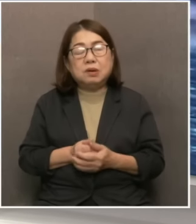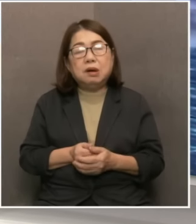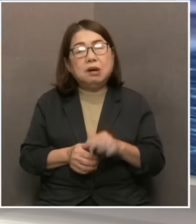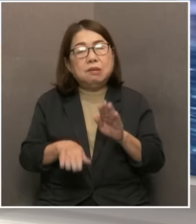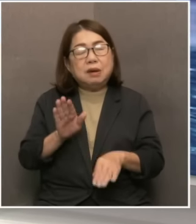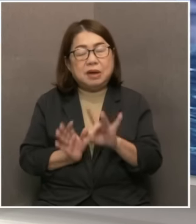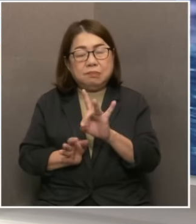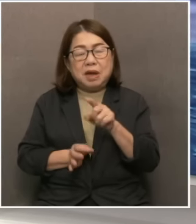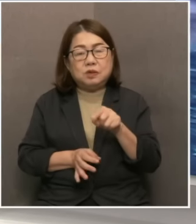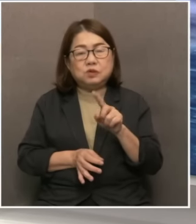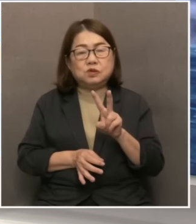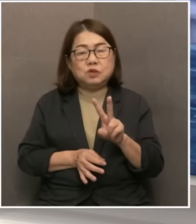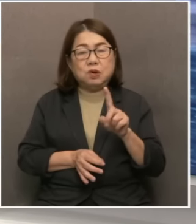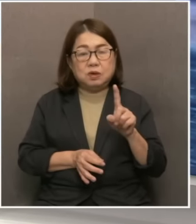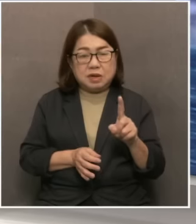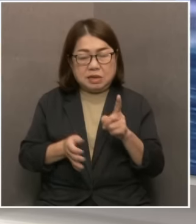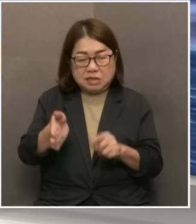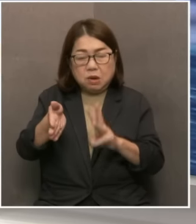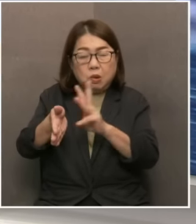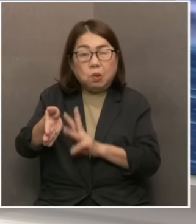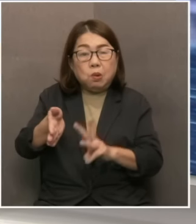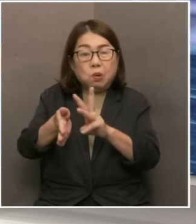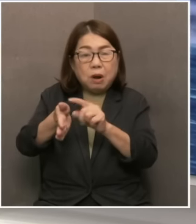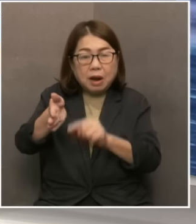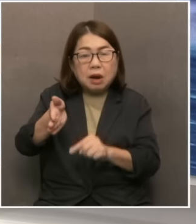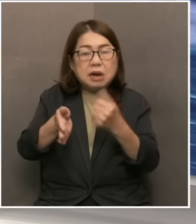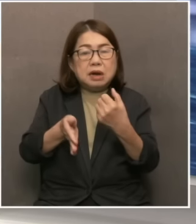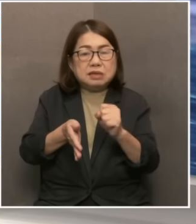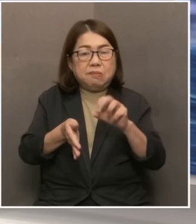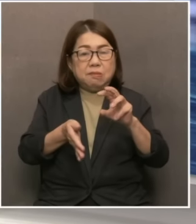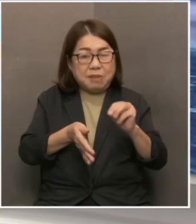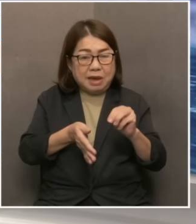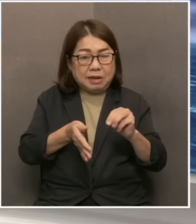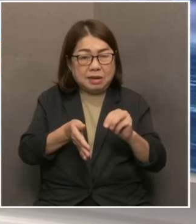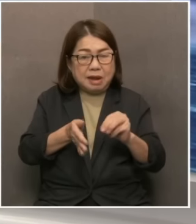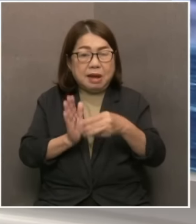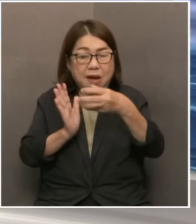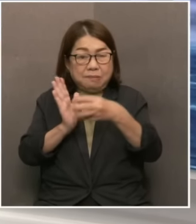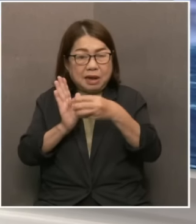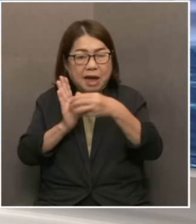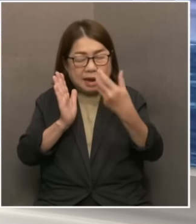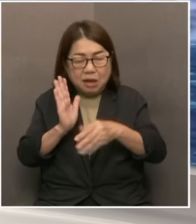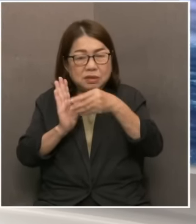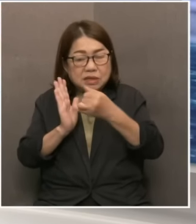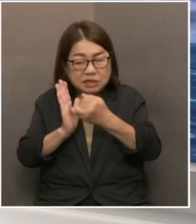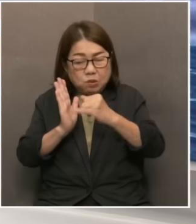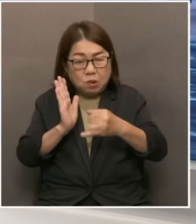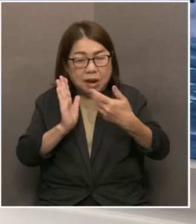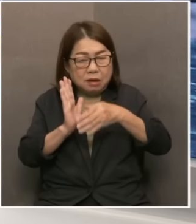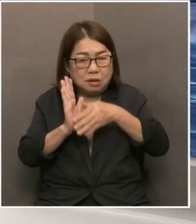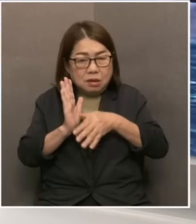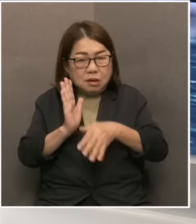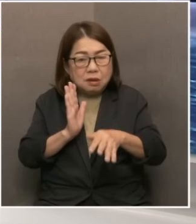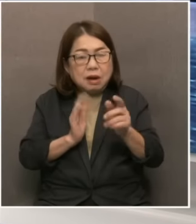8.21เมตจากระดับตลิ่ง 10มตค่ะไล่ลงมาจากลุ่มภาคกลางไปเรื่อยๆนะคะไปดูจังหวัดต่อไปกันบ้าง